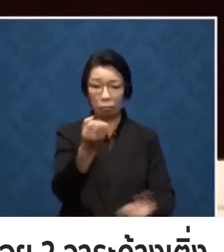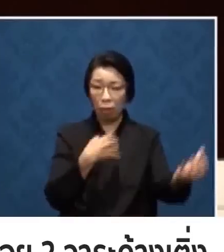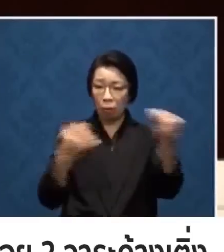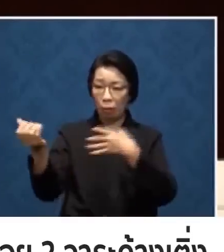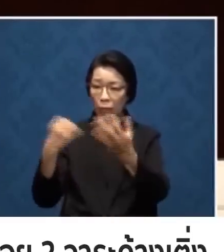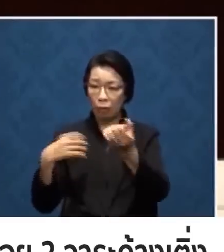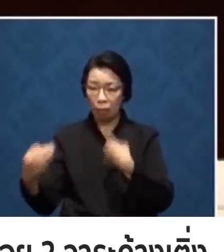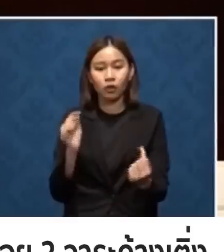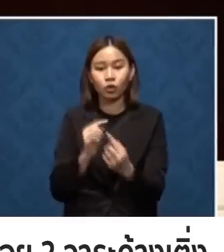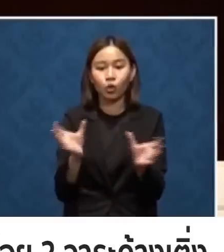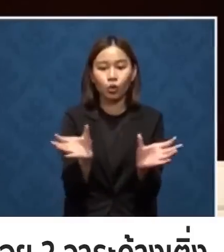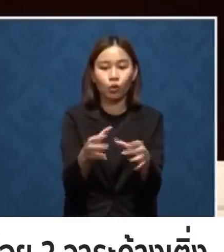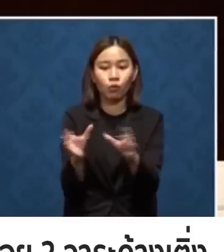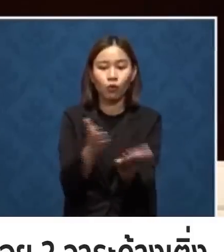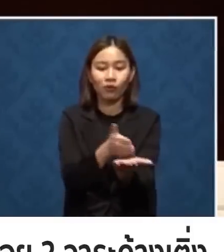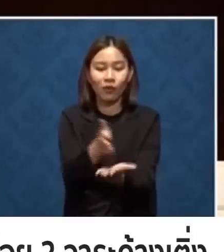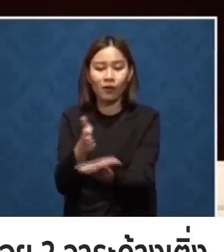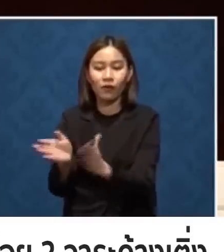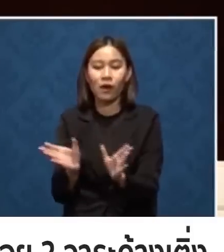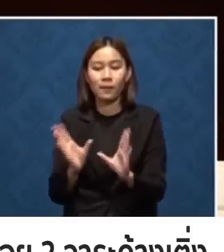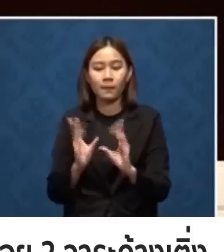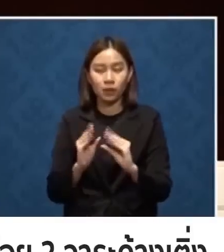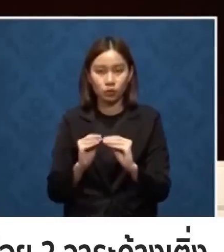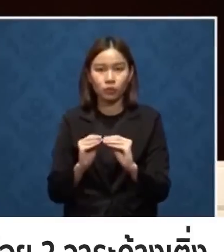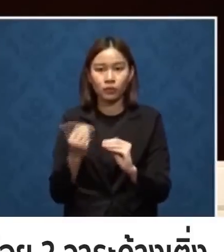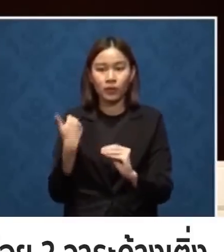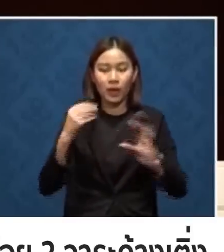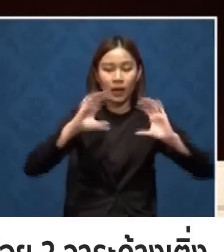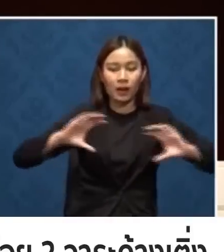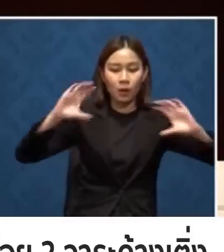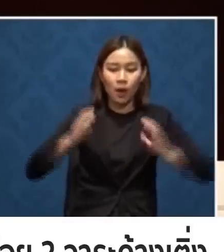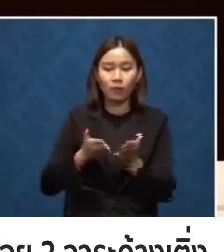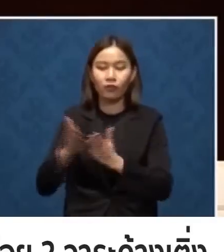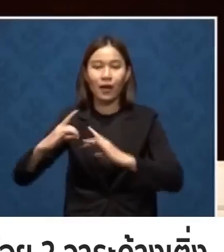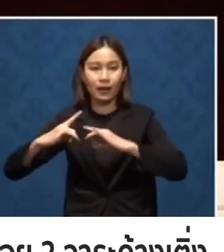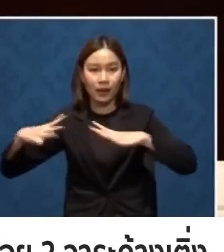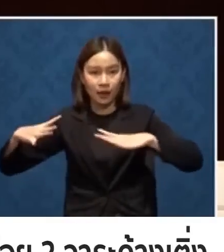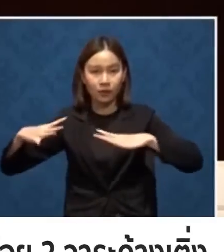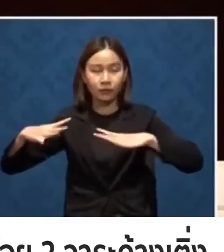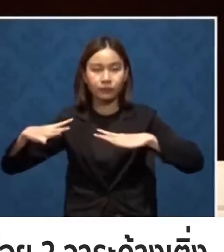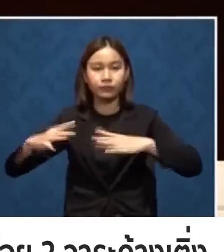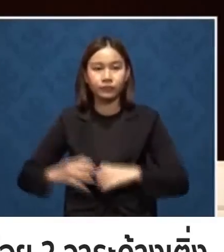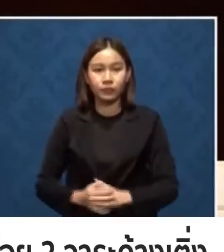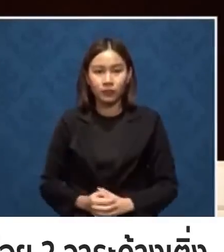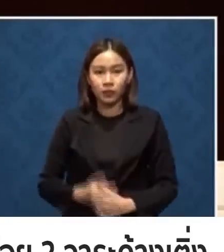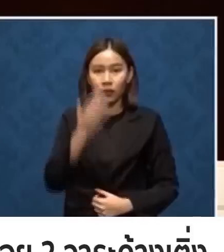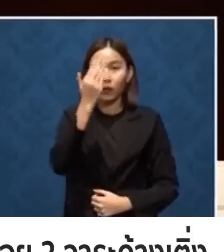พูดแบบไม่ได้กดไมค์ด้วยซ้ำไปไม่ได้กดเปิดไมค์พูดแล้วก็ไม่ได้ยินนะฮะแล้วก็บอกว่า